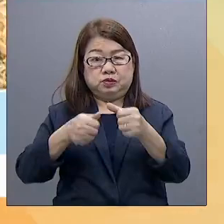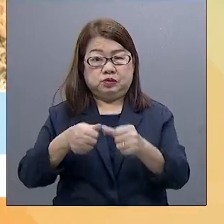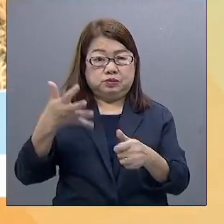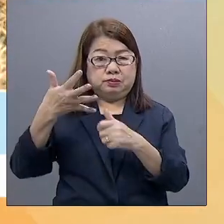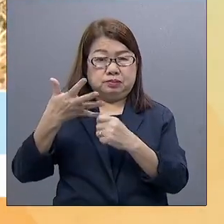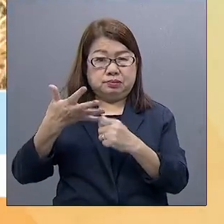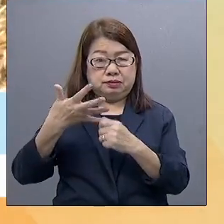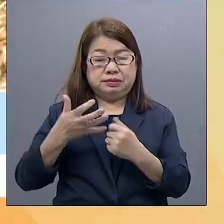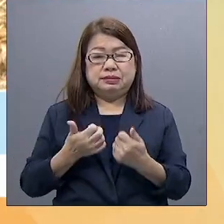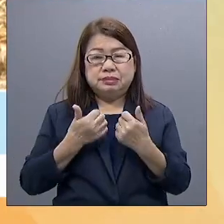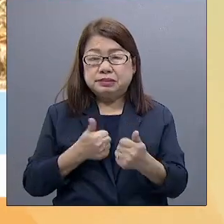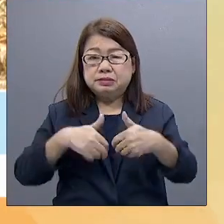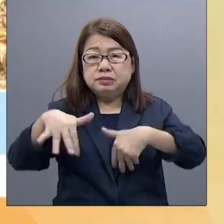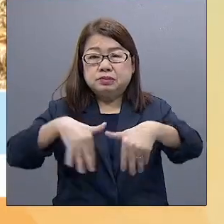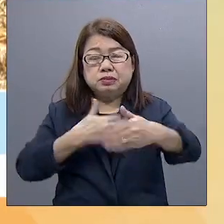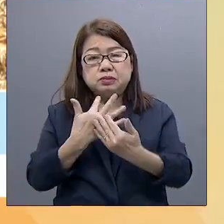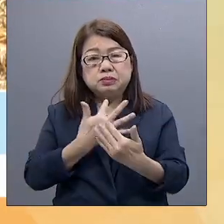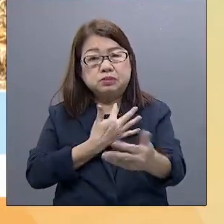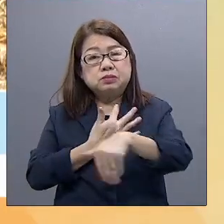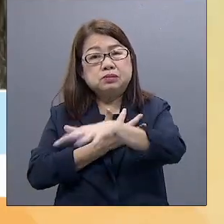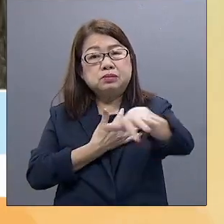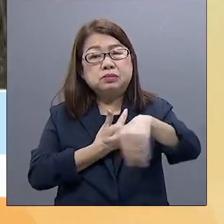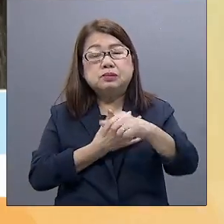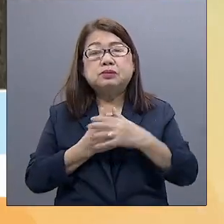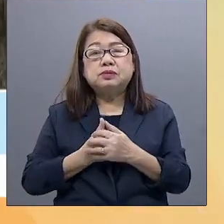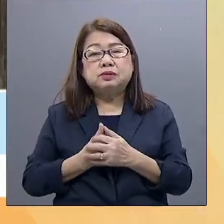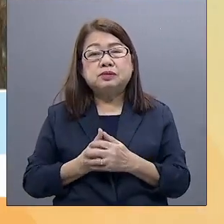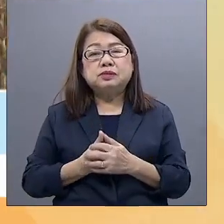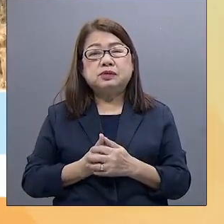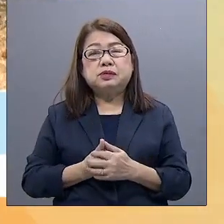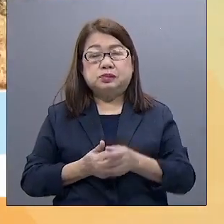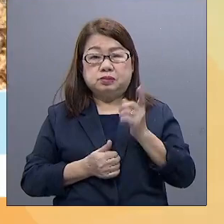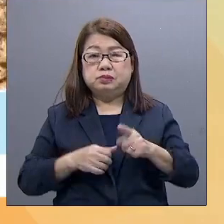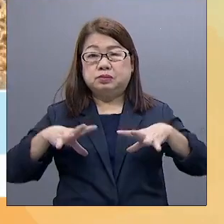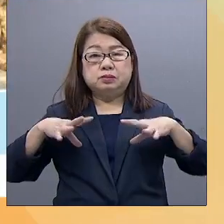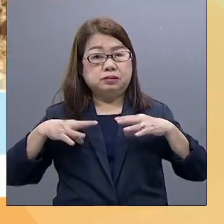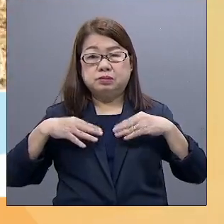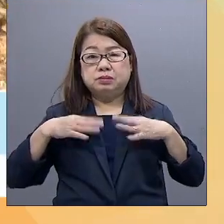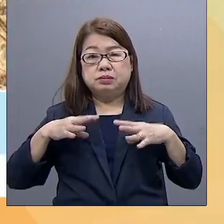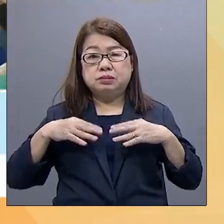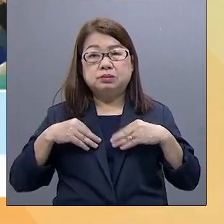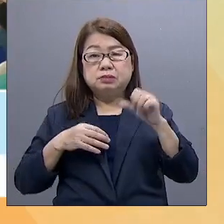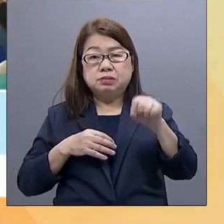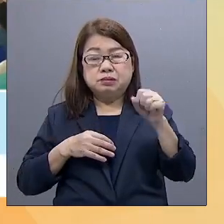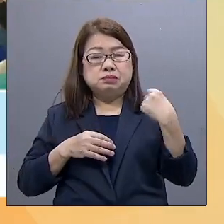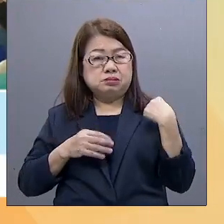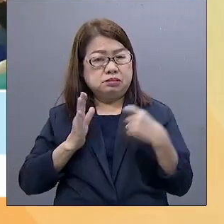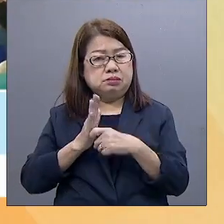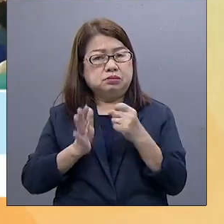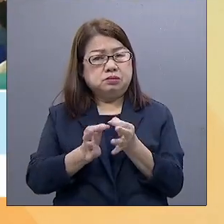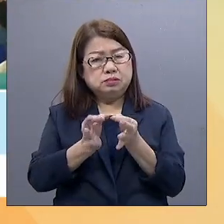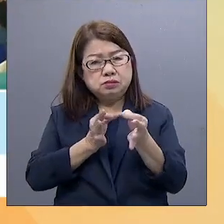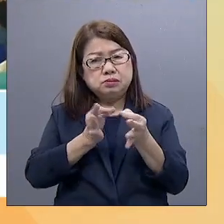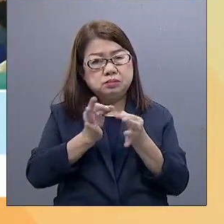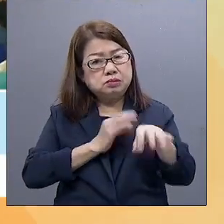่ะ